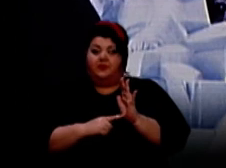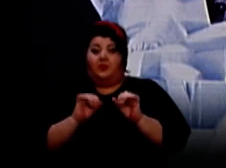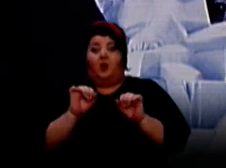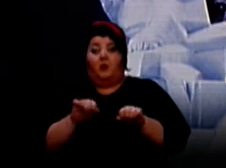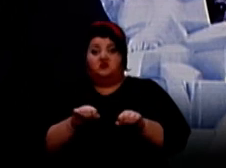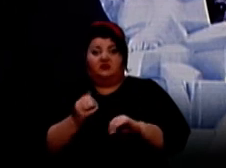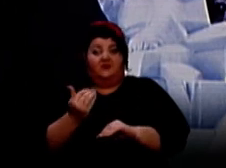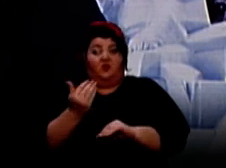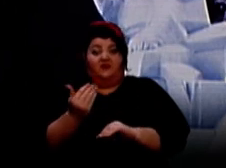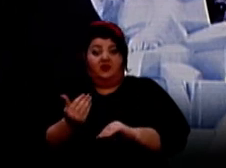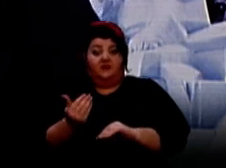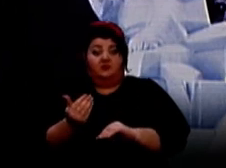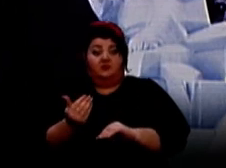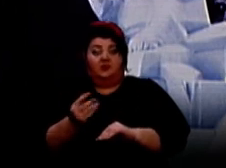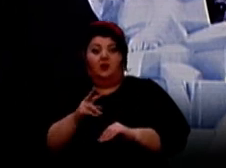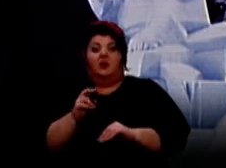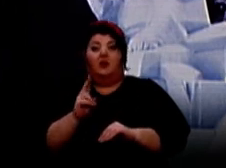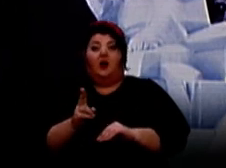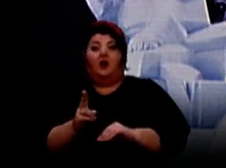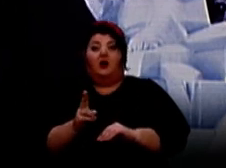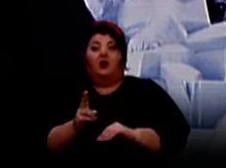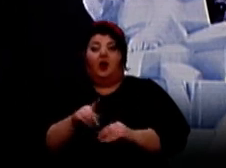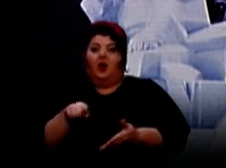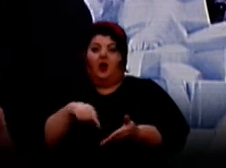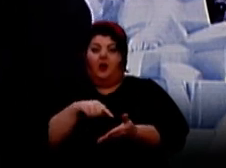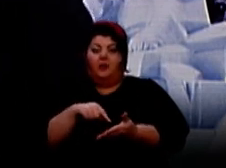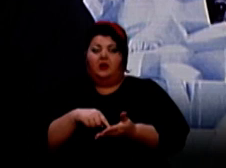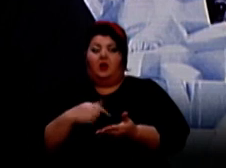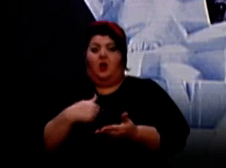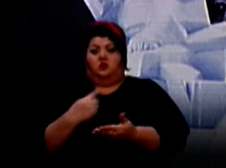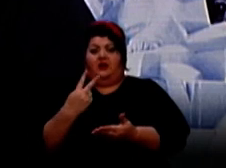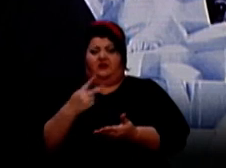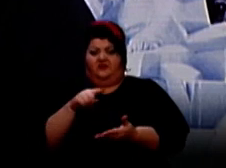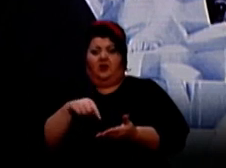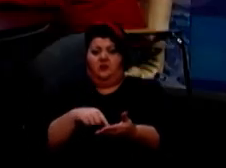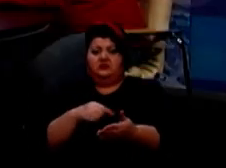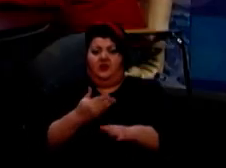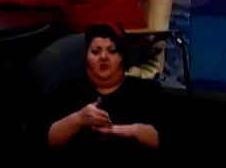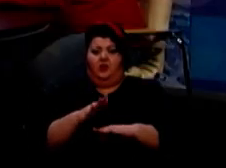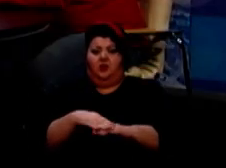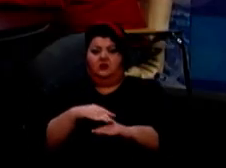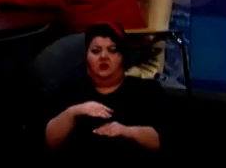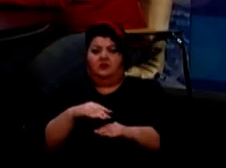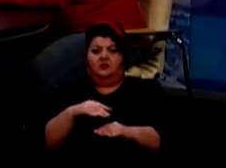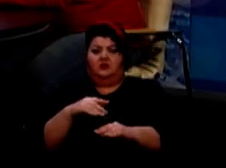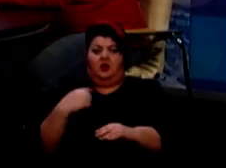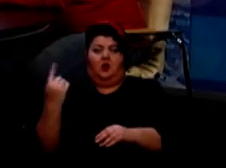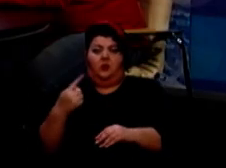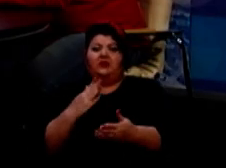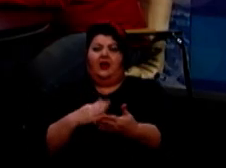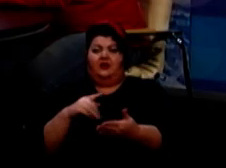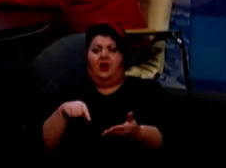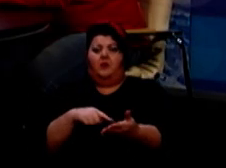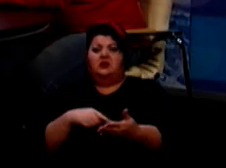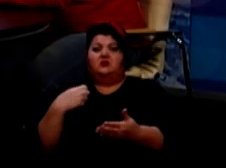Можливо, ви... Як міський, от у нас два міста в Полтавській області. Є місто ще Комсомольськ. Ми